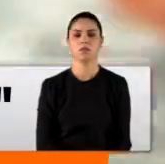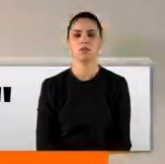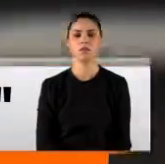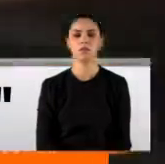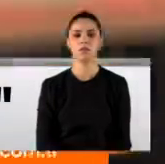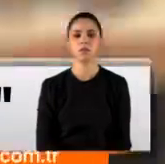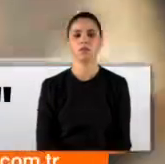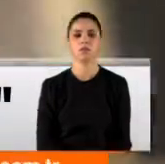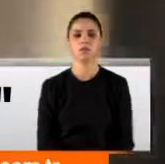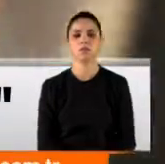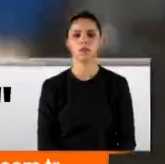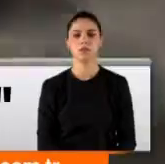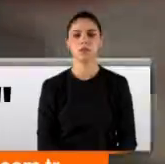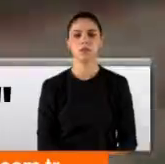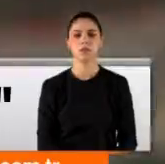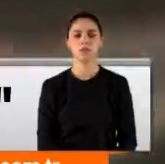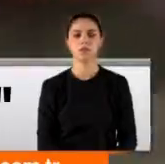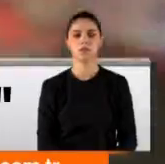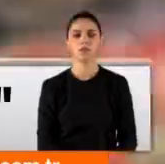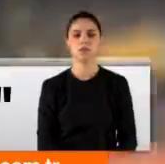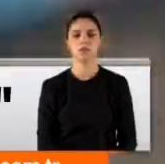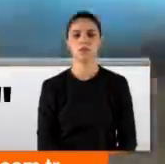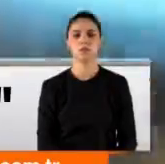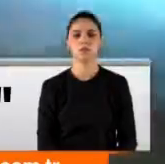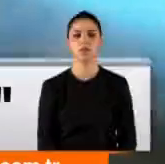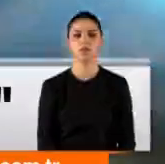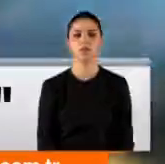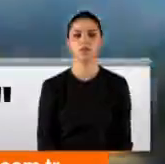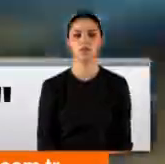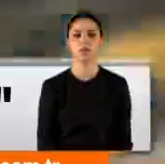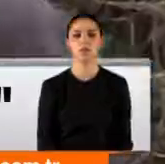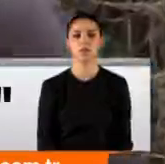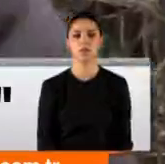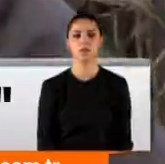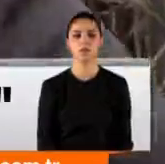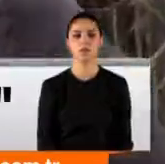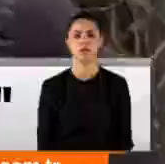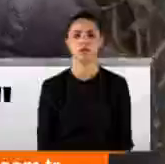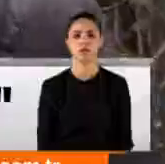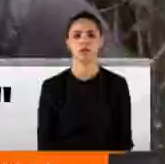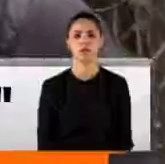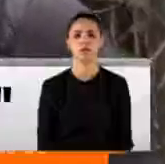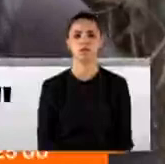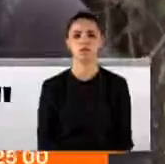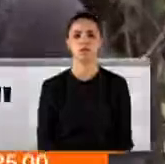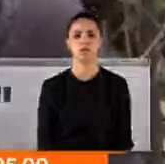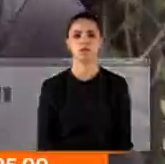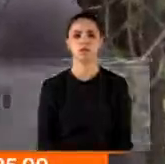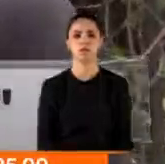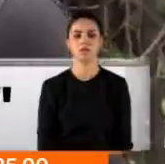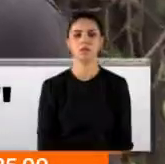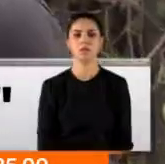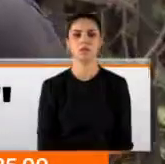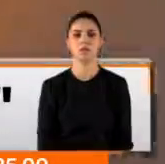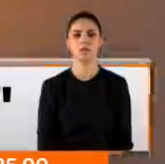Şurada ojeler var. Burada kadınlar mı yatıyor? Yerler izmarit dolu. Aşağı kendileri yatak odası yapmışlar. Orada her